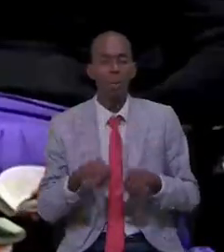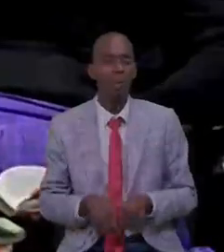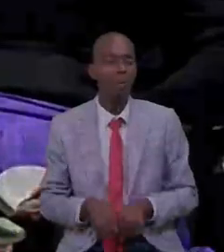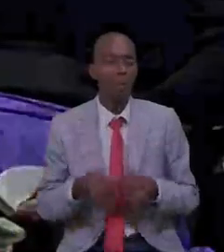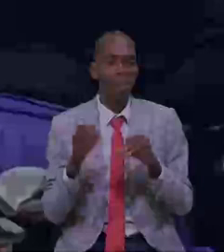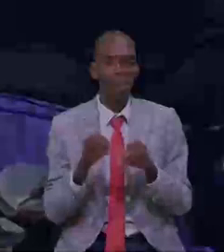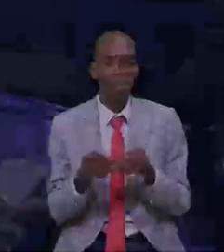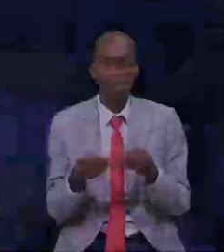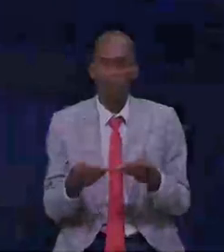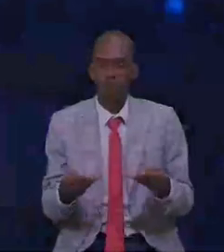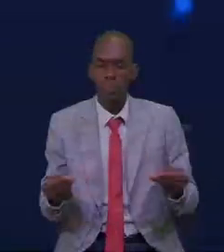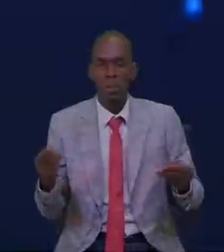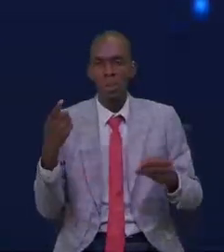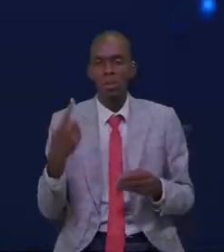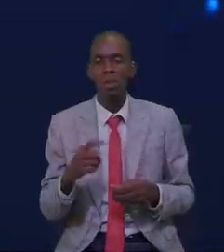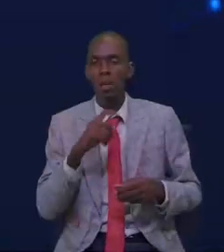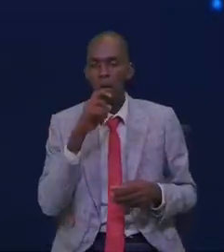le fer, l'airain,